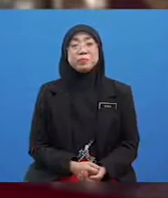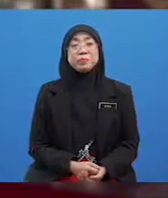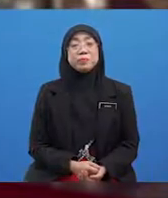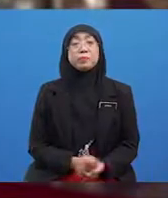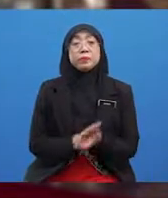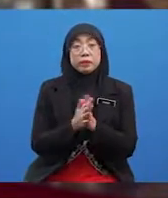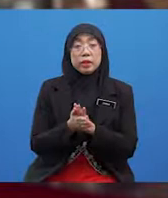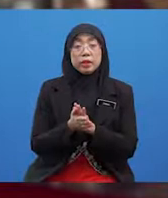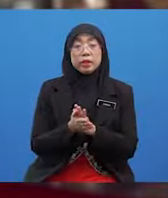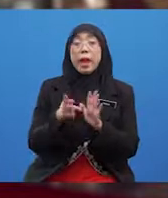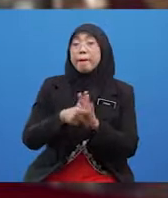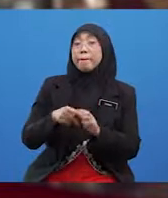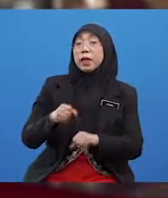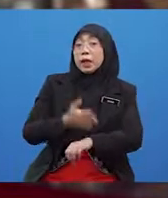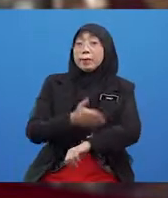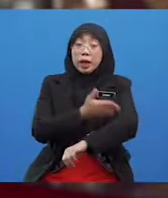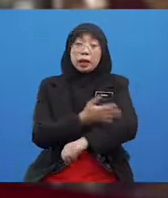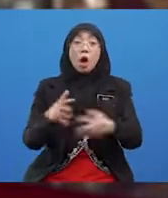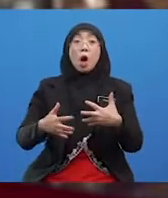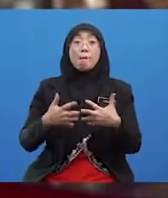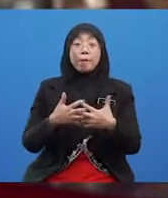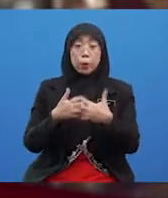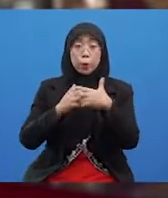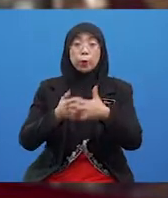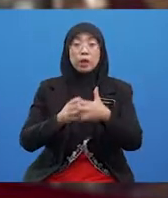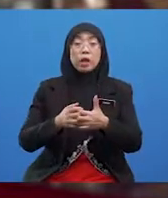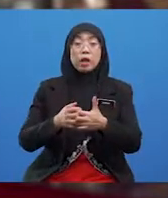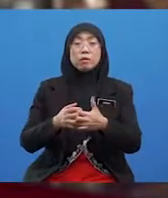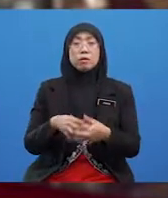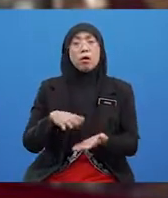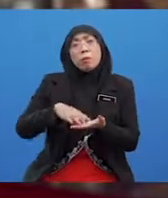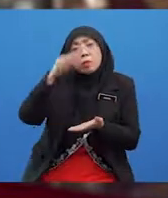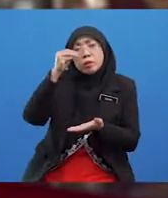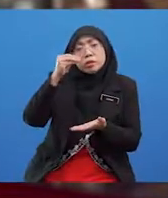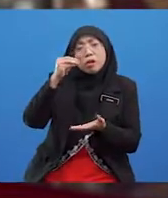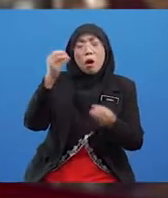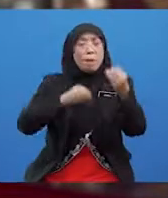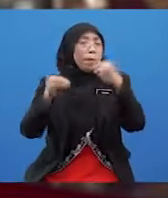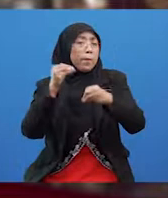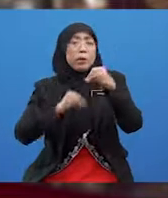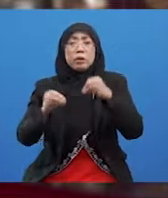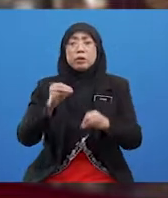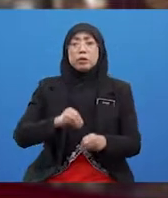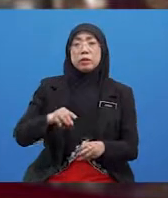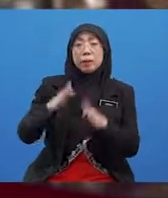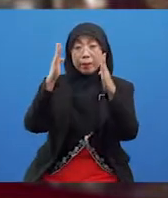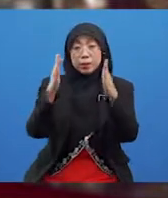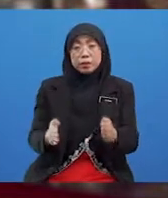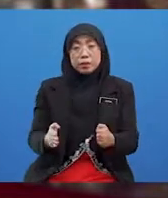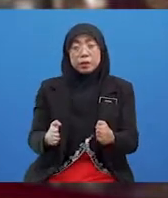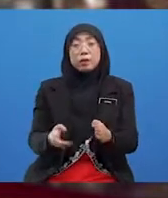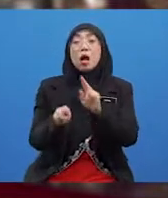juga adalah bidang pengajaran pergerakan manusia yang berfokus kepada perubahan dari